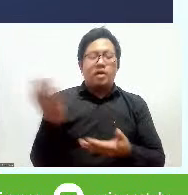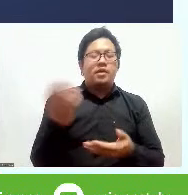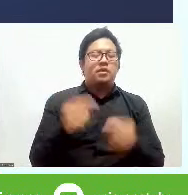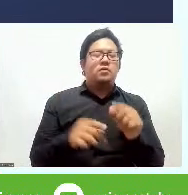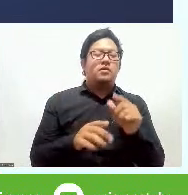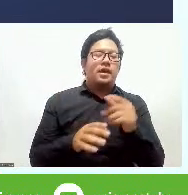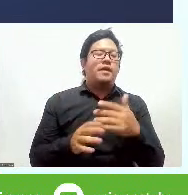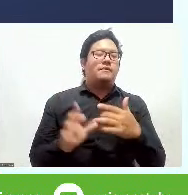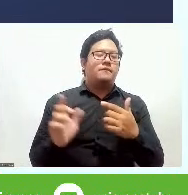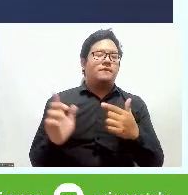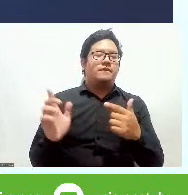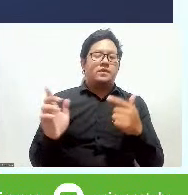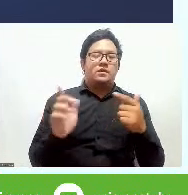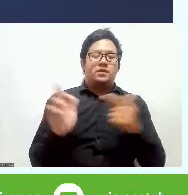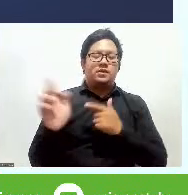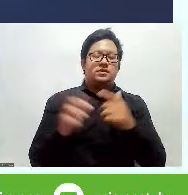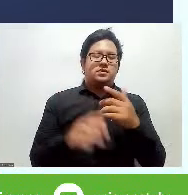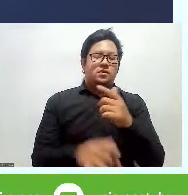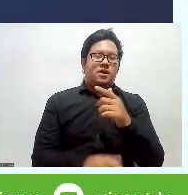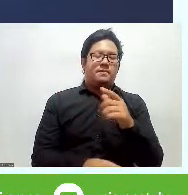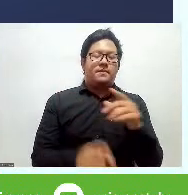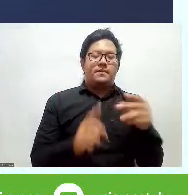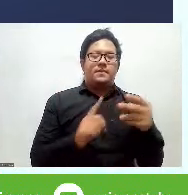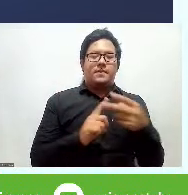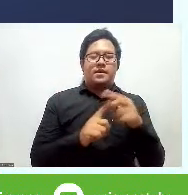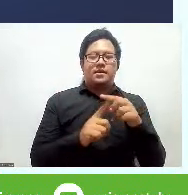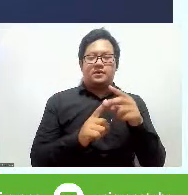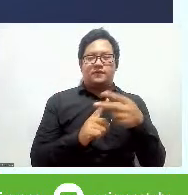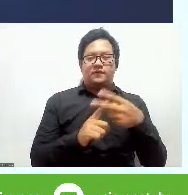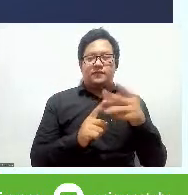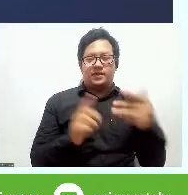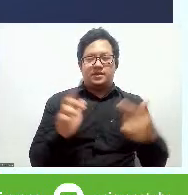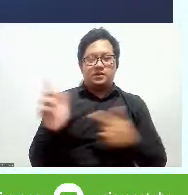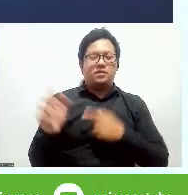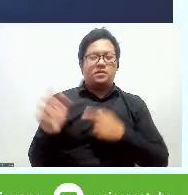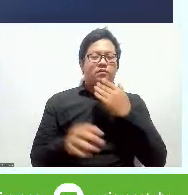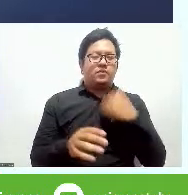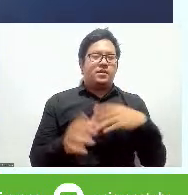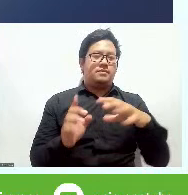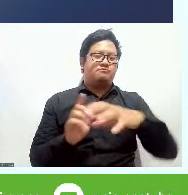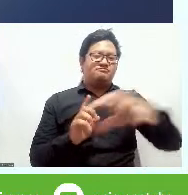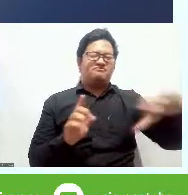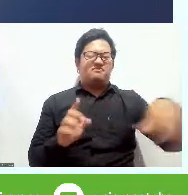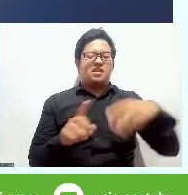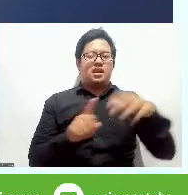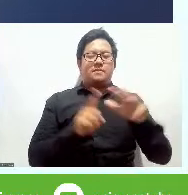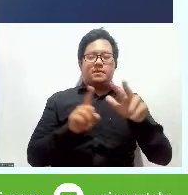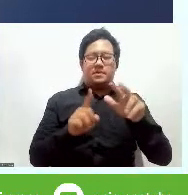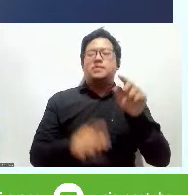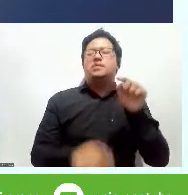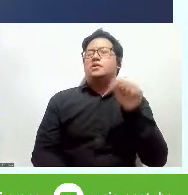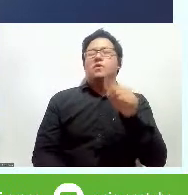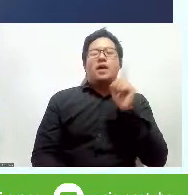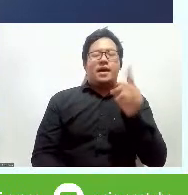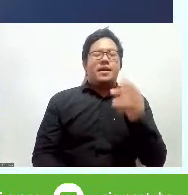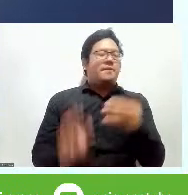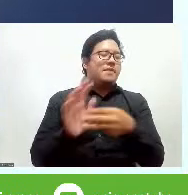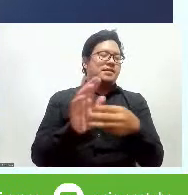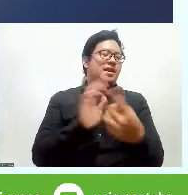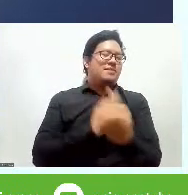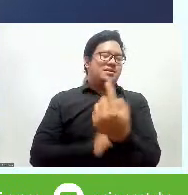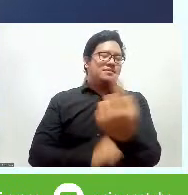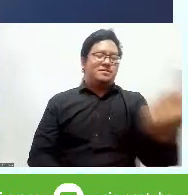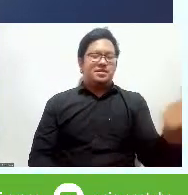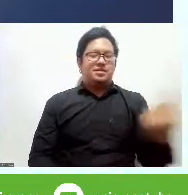15.15 daerah Semua daerah itu punya itu yang berbeda dengan daerah-daerah yang lain Jadi aku mencoba